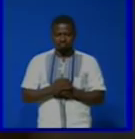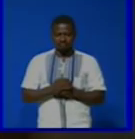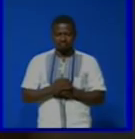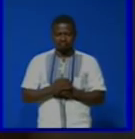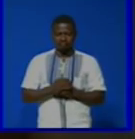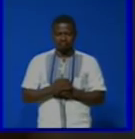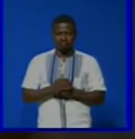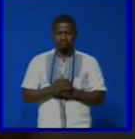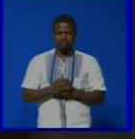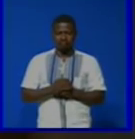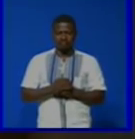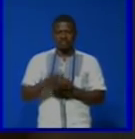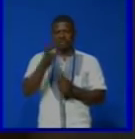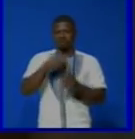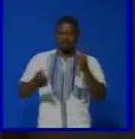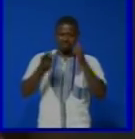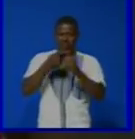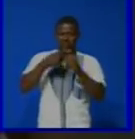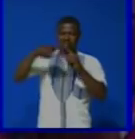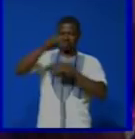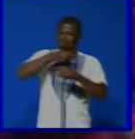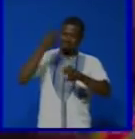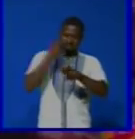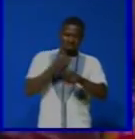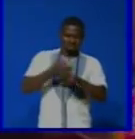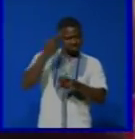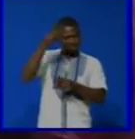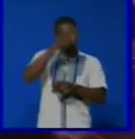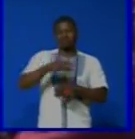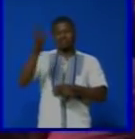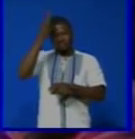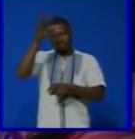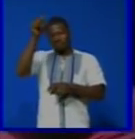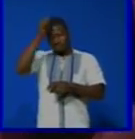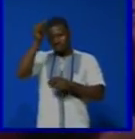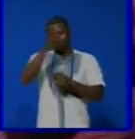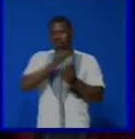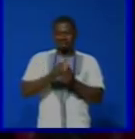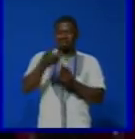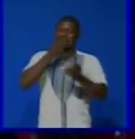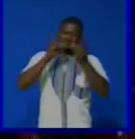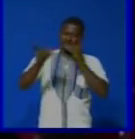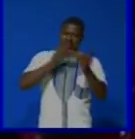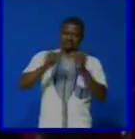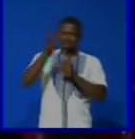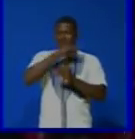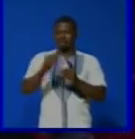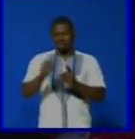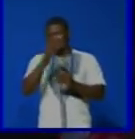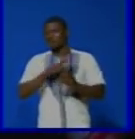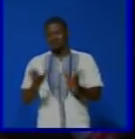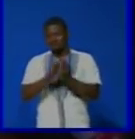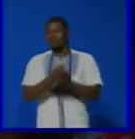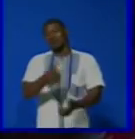Un second tour qui s'annonce difficile pour Fernando Haddad. Le discours populiste de Jair Bolsonaro séduit les Brésiliens. Dans son